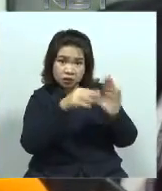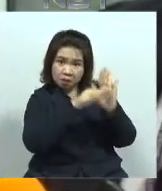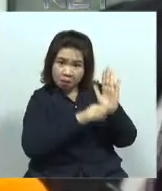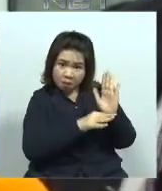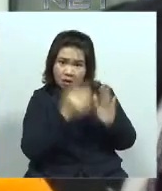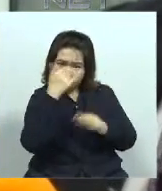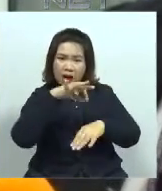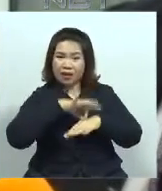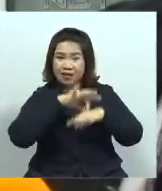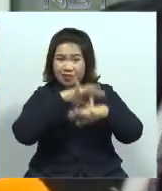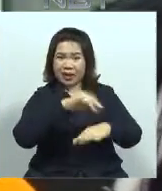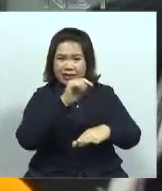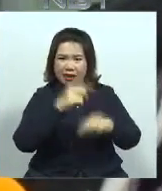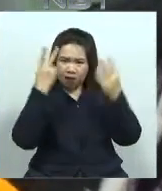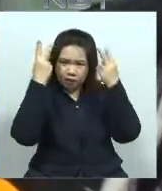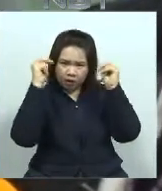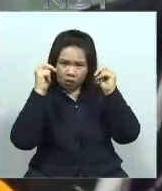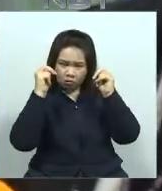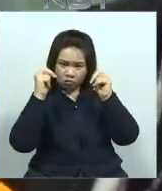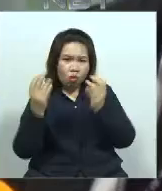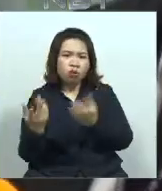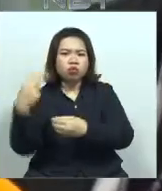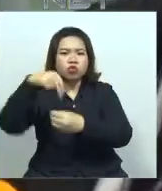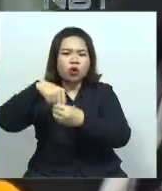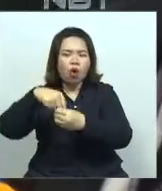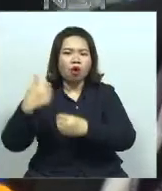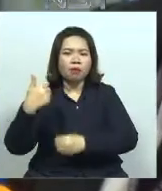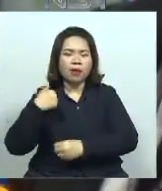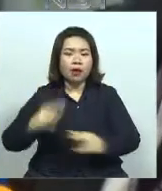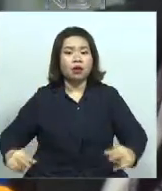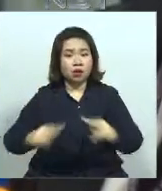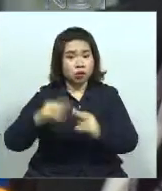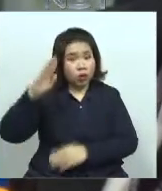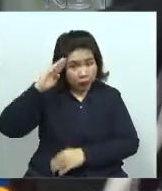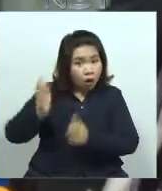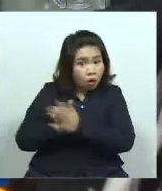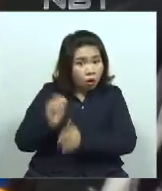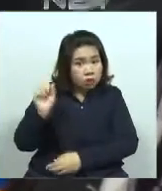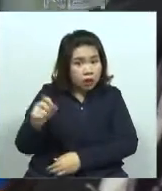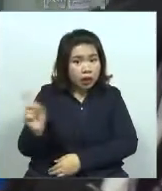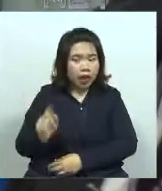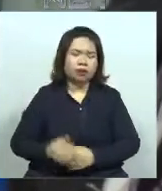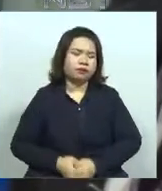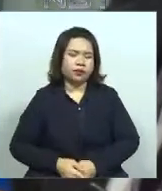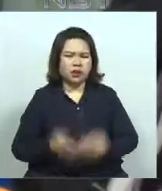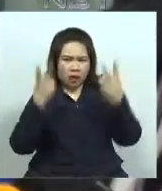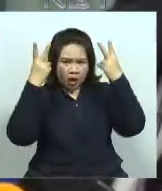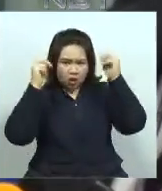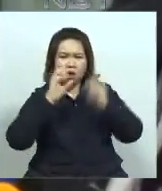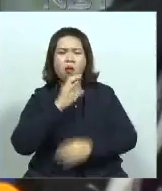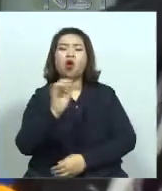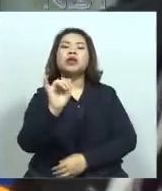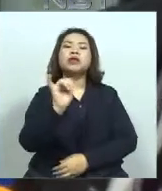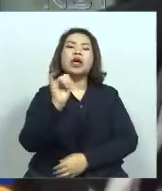ะตำแหน่งที่ท่านนายกรัฐมนตรีจะควบตำแหน่งรัฐมนตรีว่าการกระทรวงกลาโหมด้วยท่านนายกรัฐมนตรีบอกว่ายังเป็น